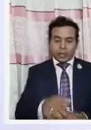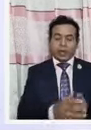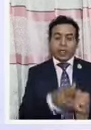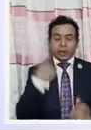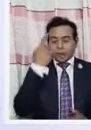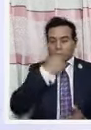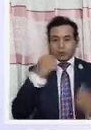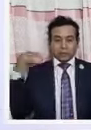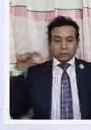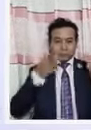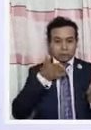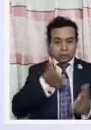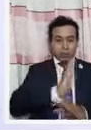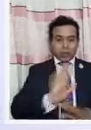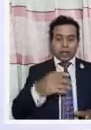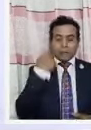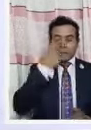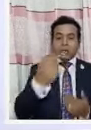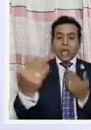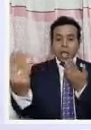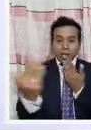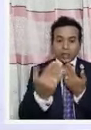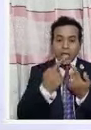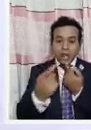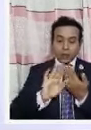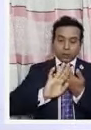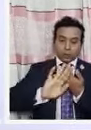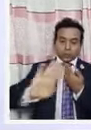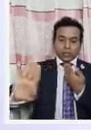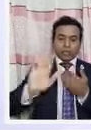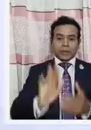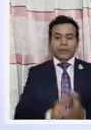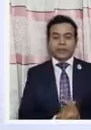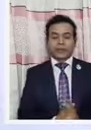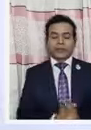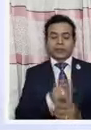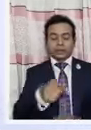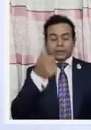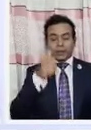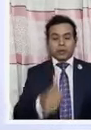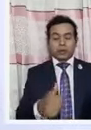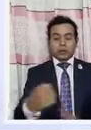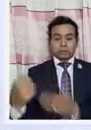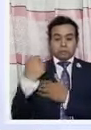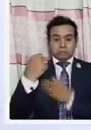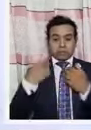হাত ধুবেন, জনসমাবেশ এড়িয়ে চলবেন এবং সামাজিক দূরত্ব বজায় রাখবেন।